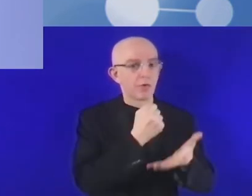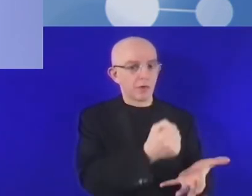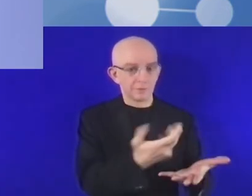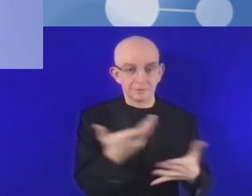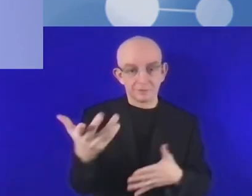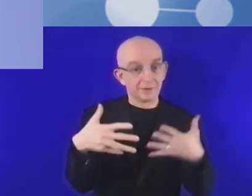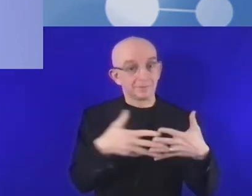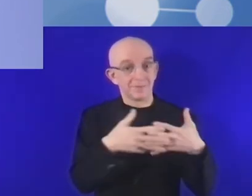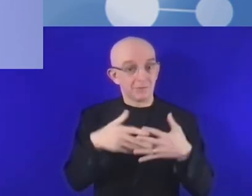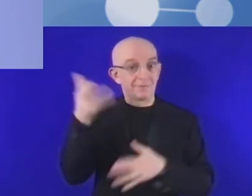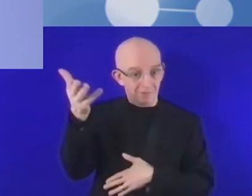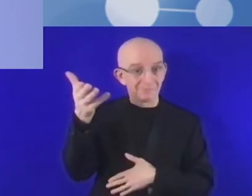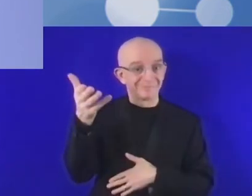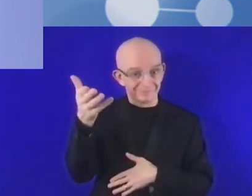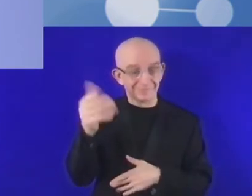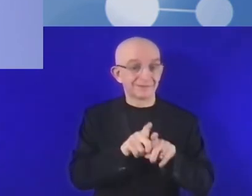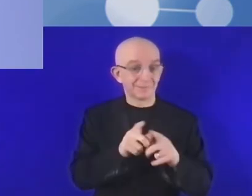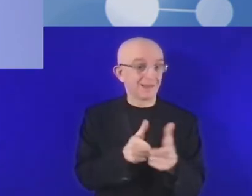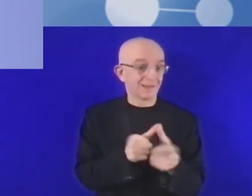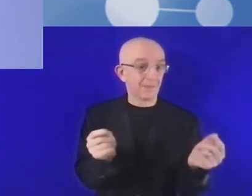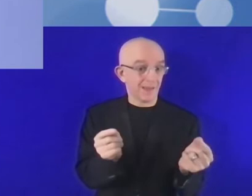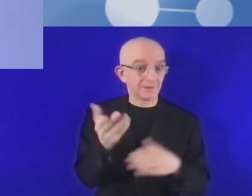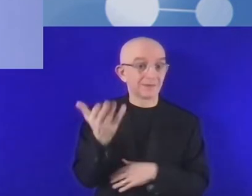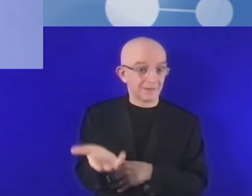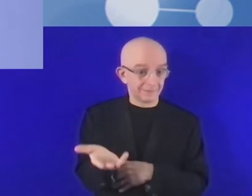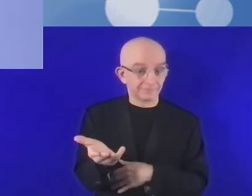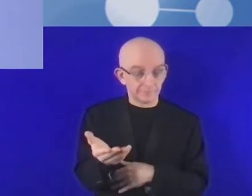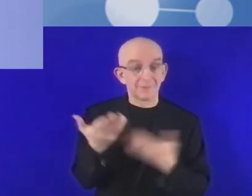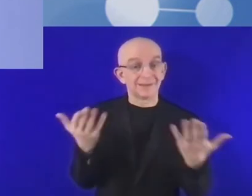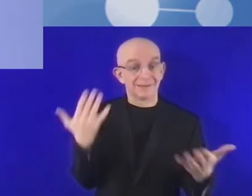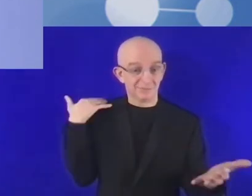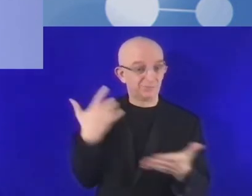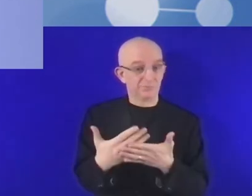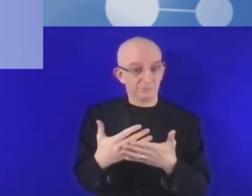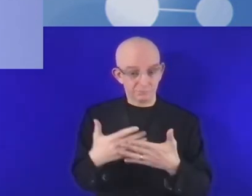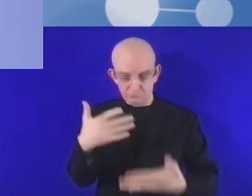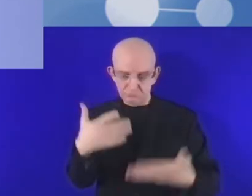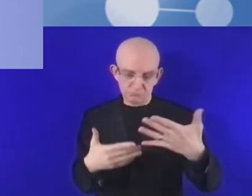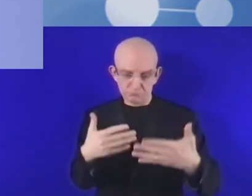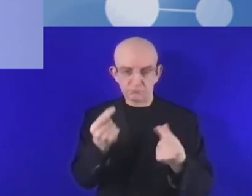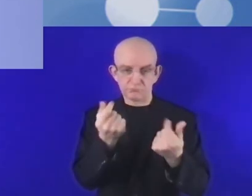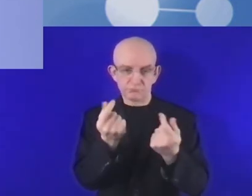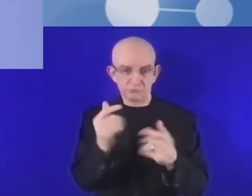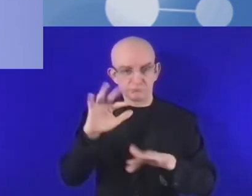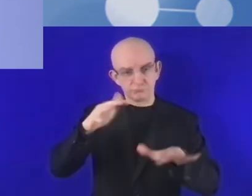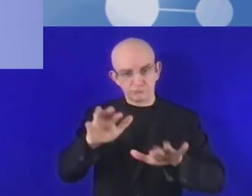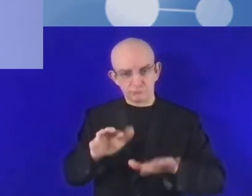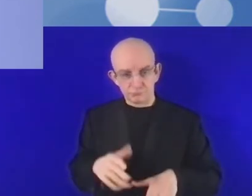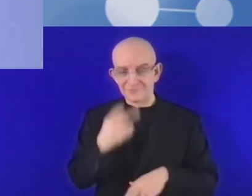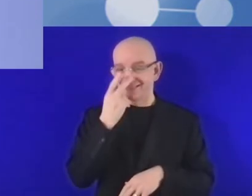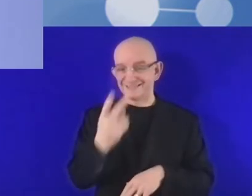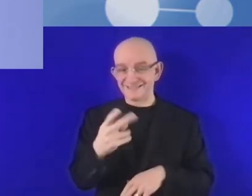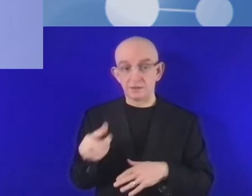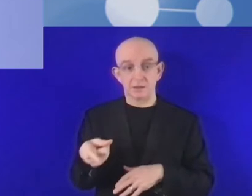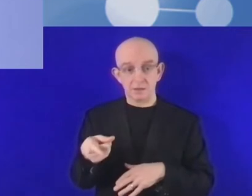多资金的投资。按照我们的最近的报